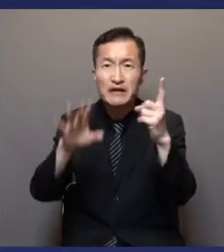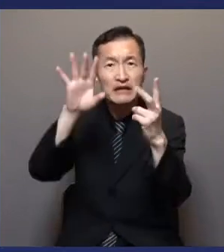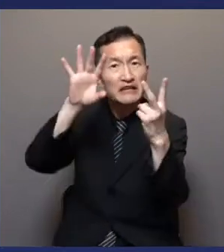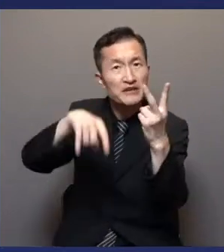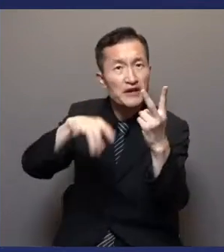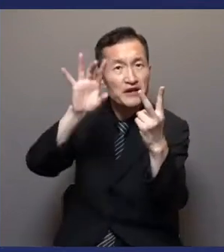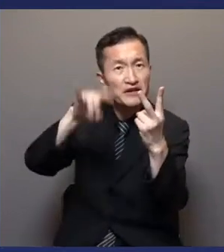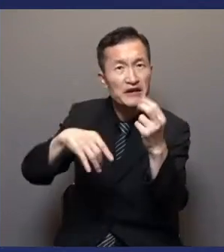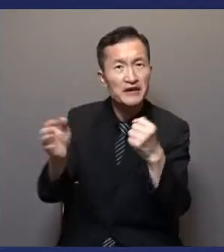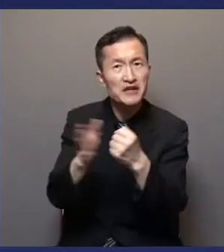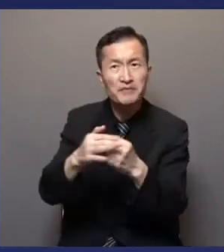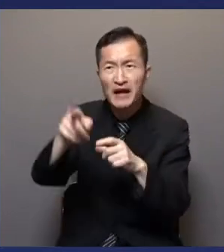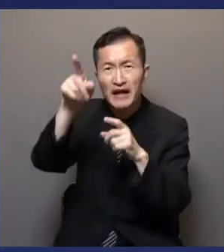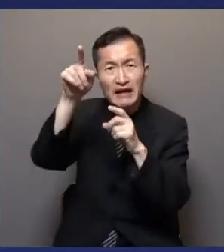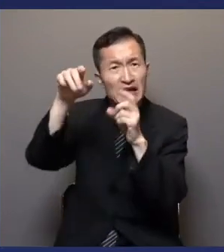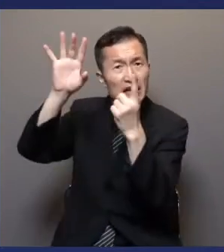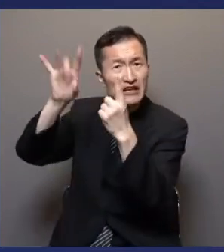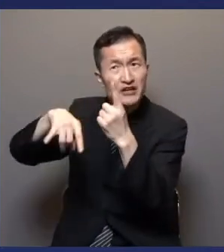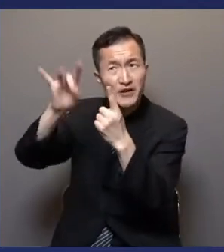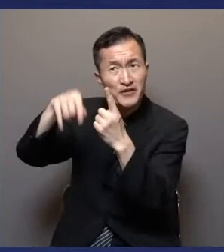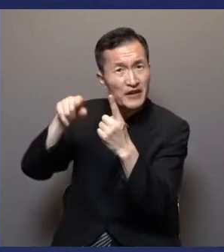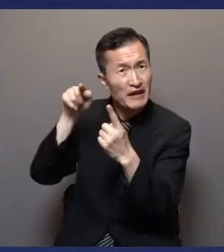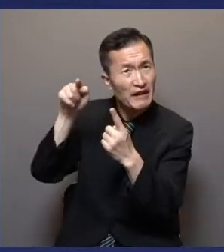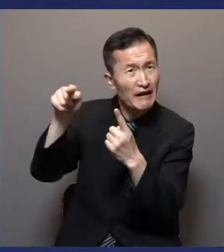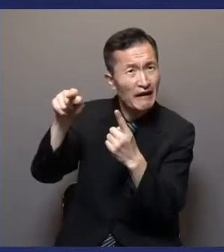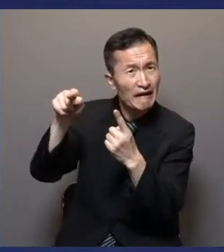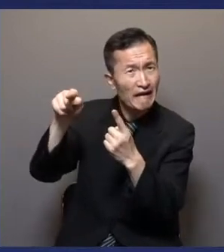1등 이재명 후보 잡아먹으려고 그렇게